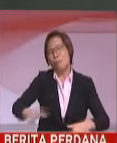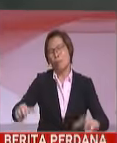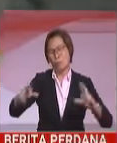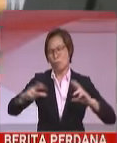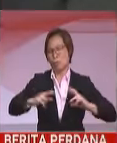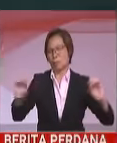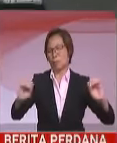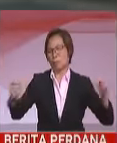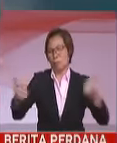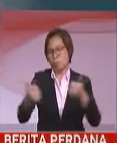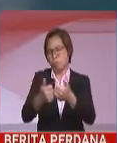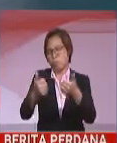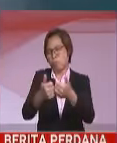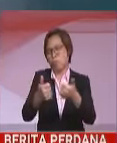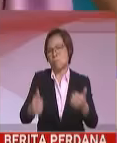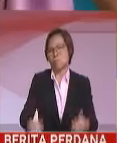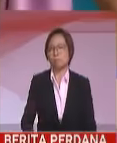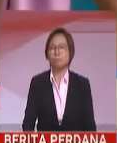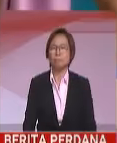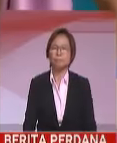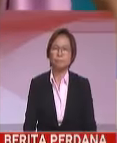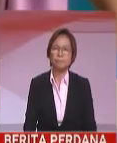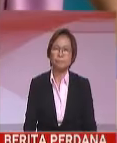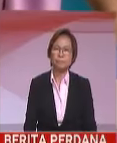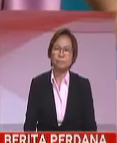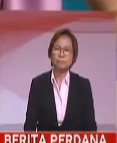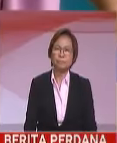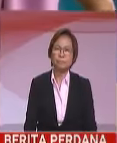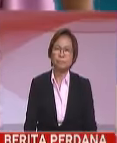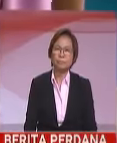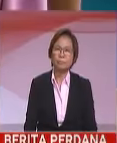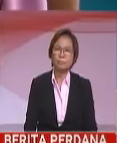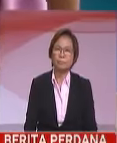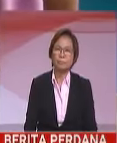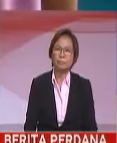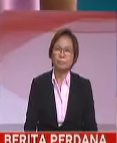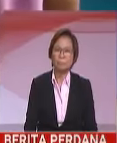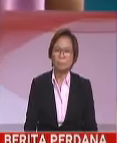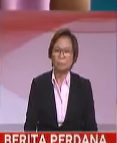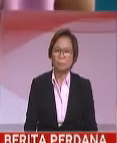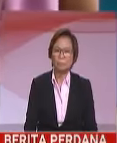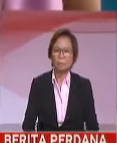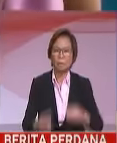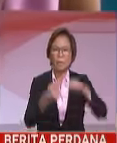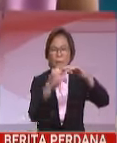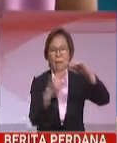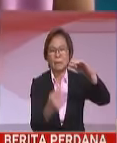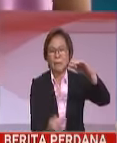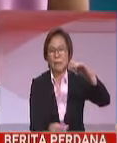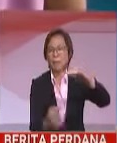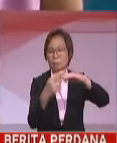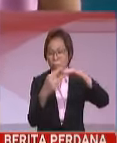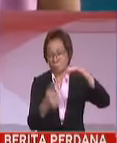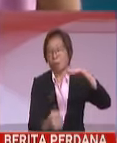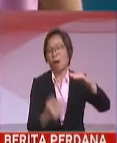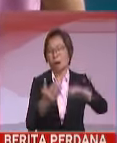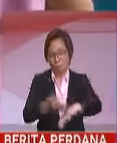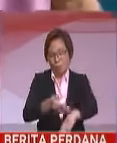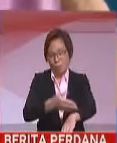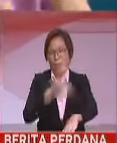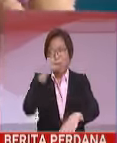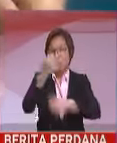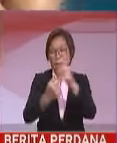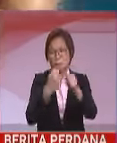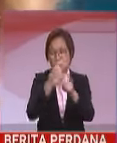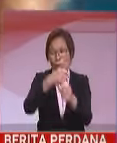kejohanan kompetitif. Dari segi dive kita hari ini ada improvement lah, sebab bagi tahun ni